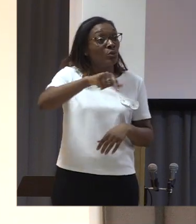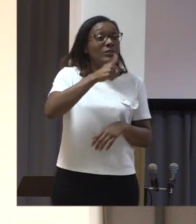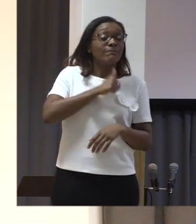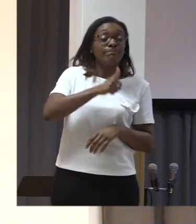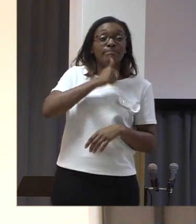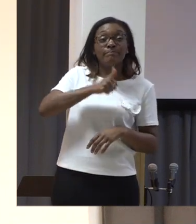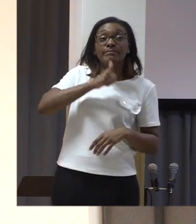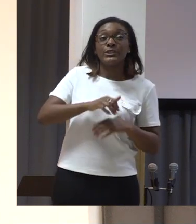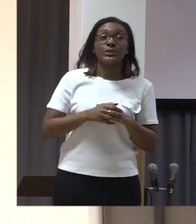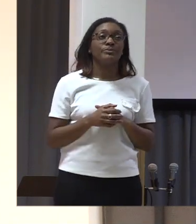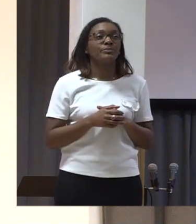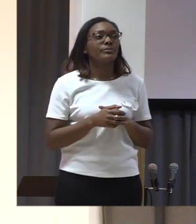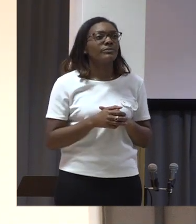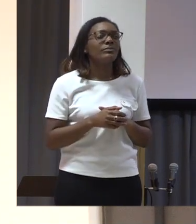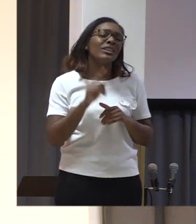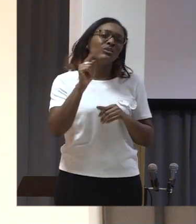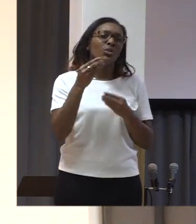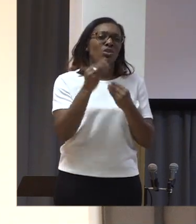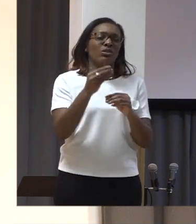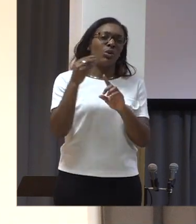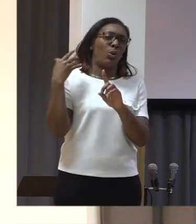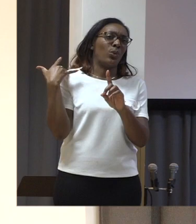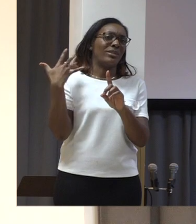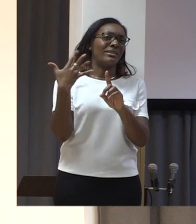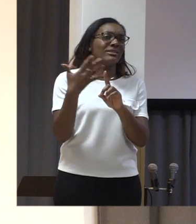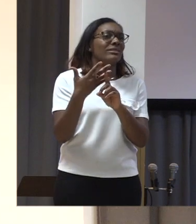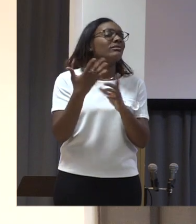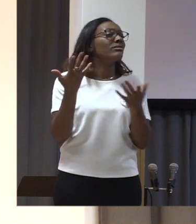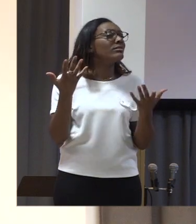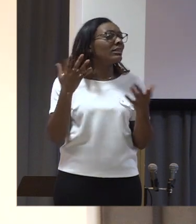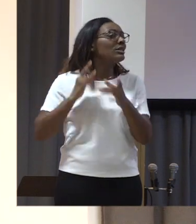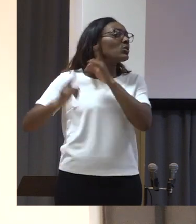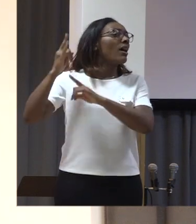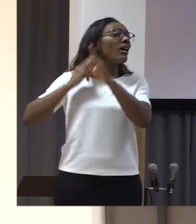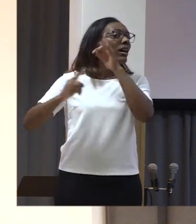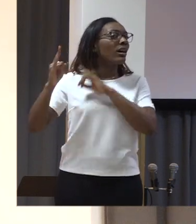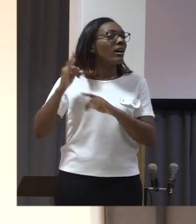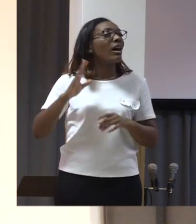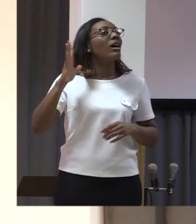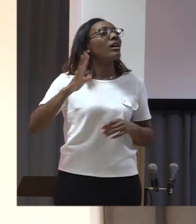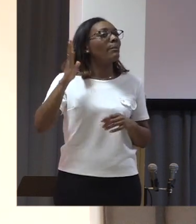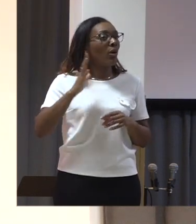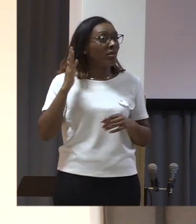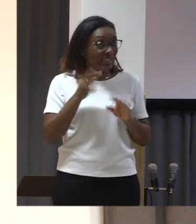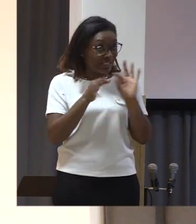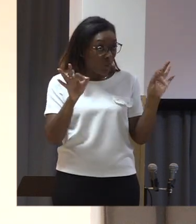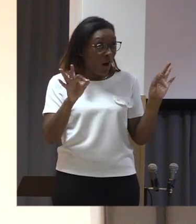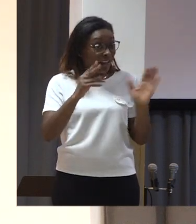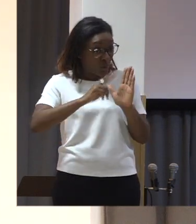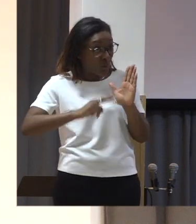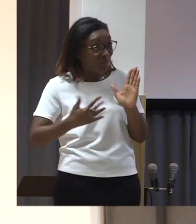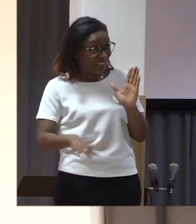historique, et j'entends par contexte historique l'époque où se déroule l'histoire que nous venons de